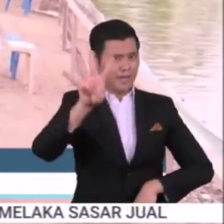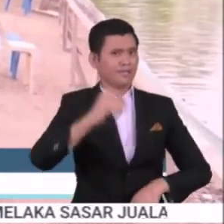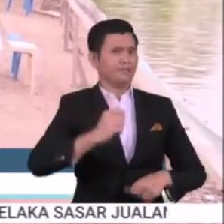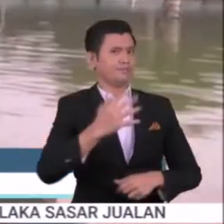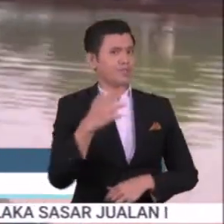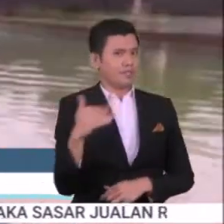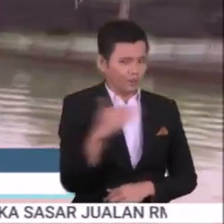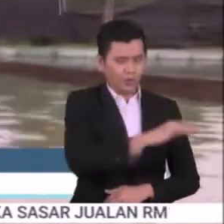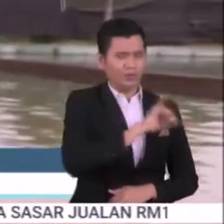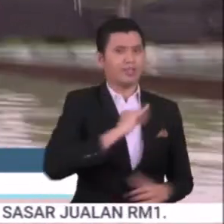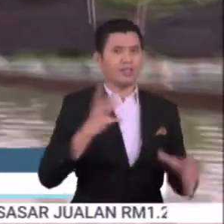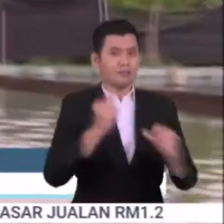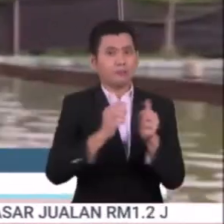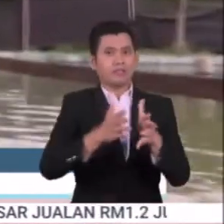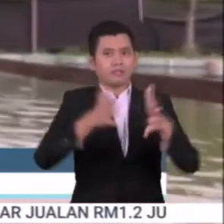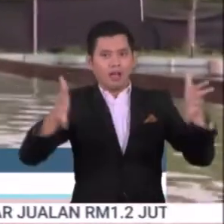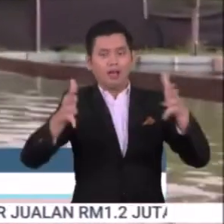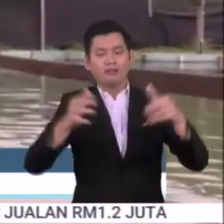GT.